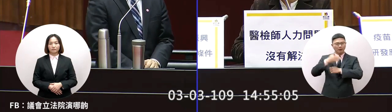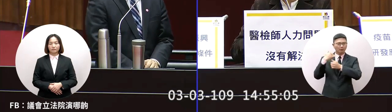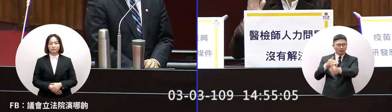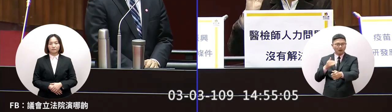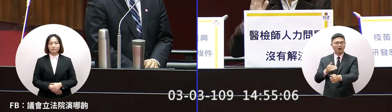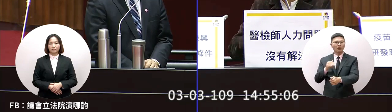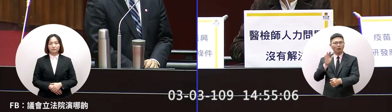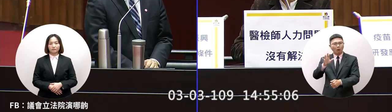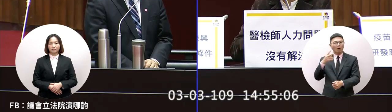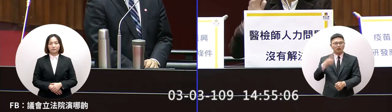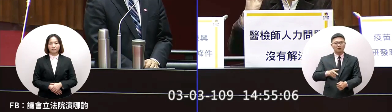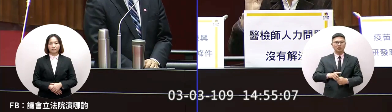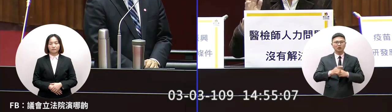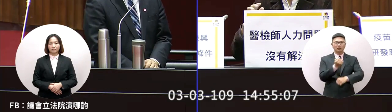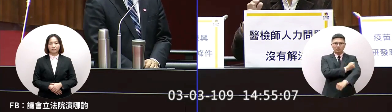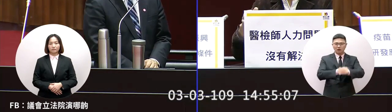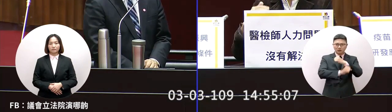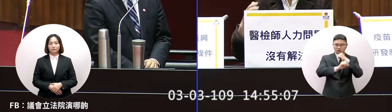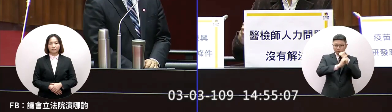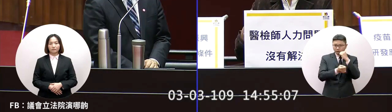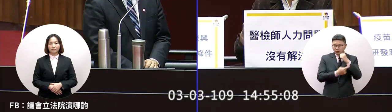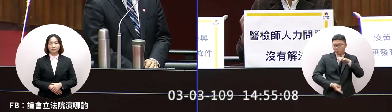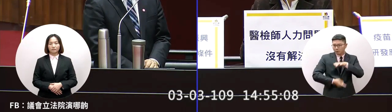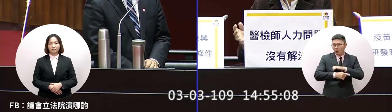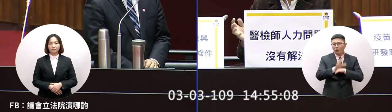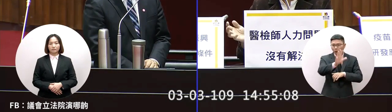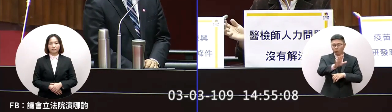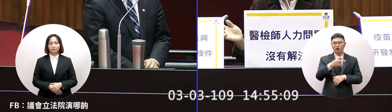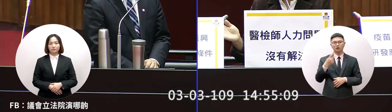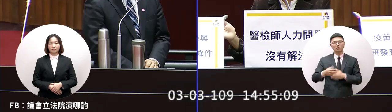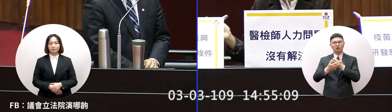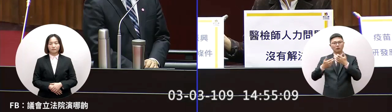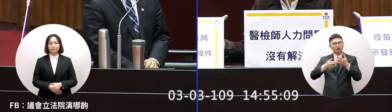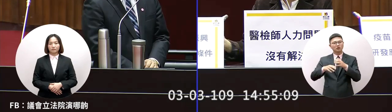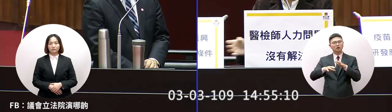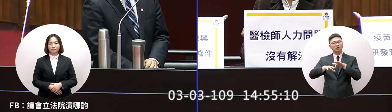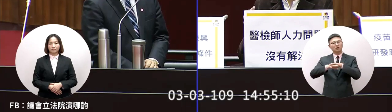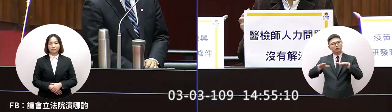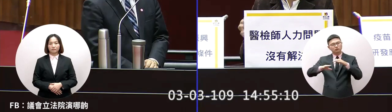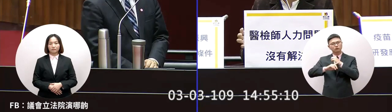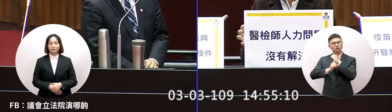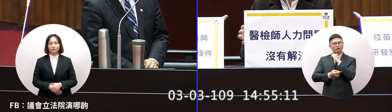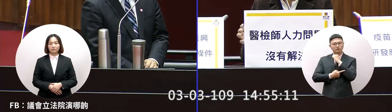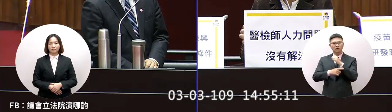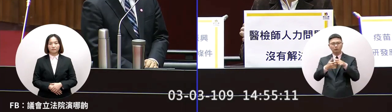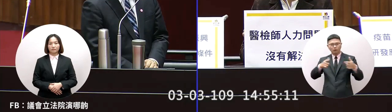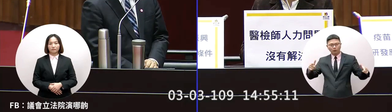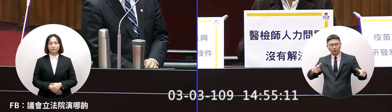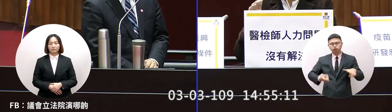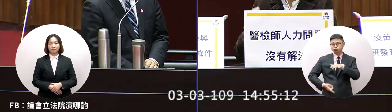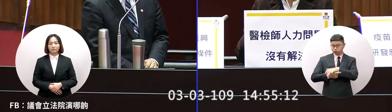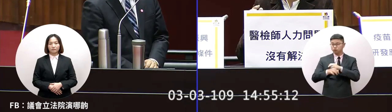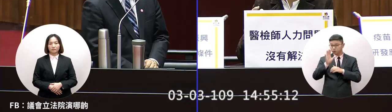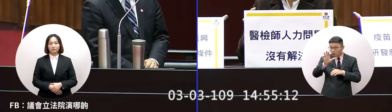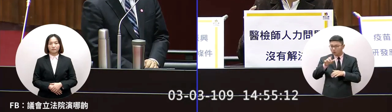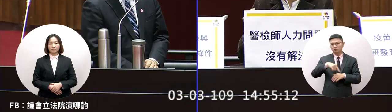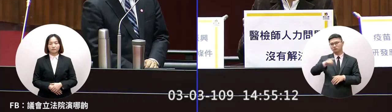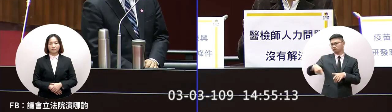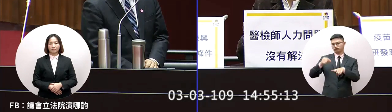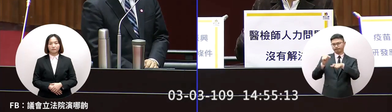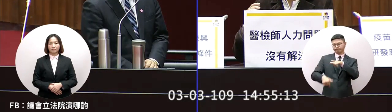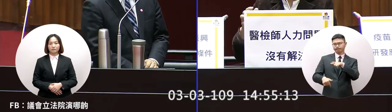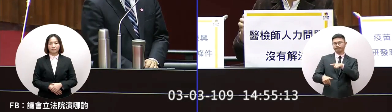基法，或者是违反这个卫生安全相关法规的这些企业我们能够